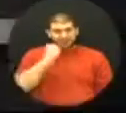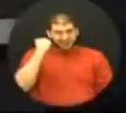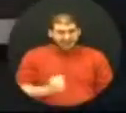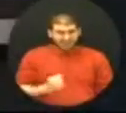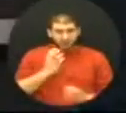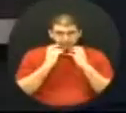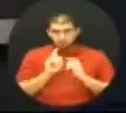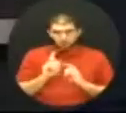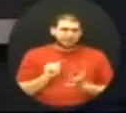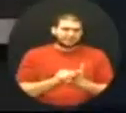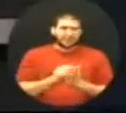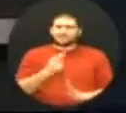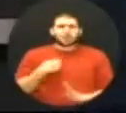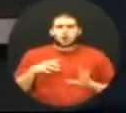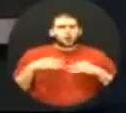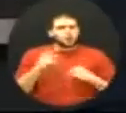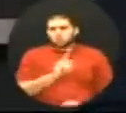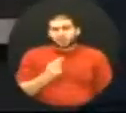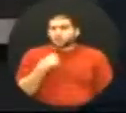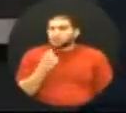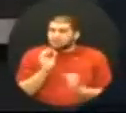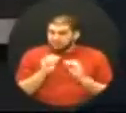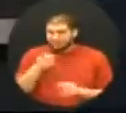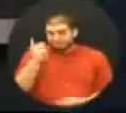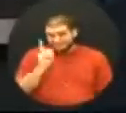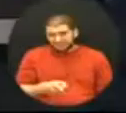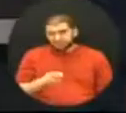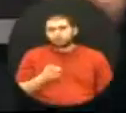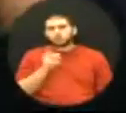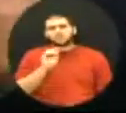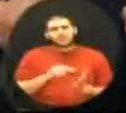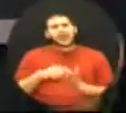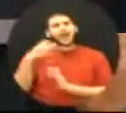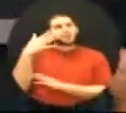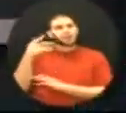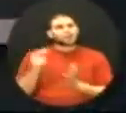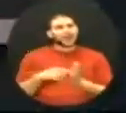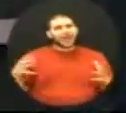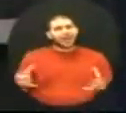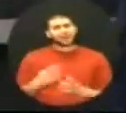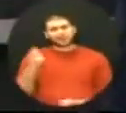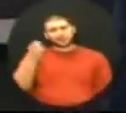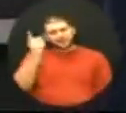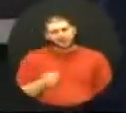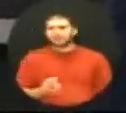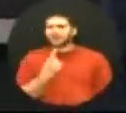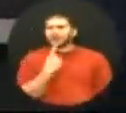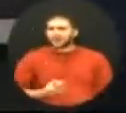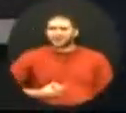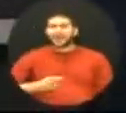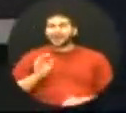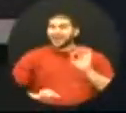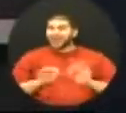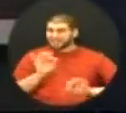אבל אני גם לא מוכנה, באמת אני אומרת לכם, וזה גם אתם צריכים, בשם הממלכתיות, בשם העם אחד, גם אתם חייבים להגיד את